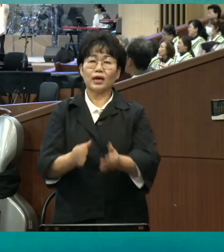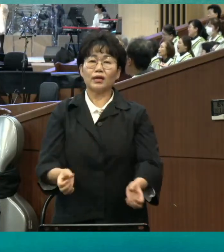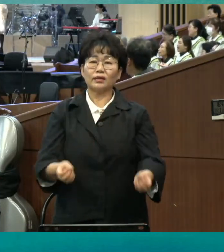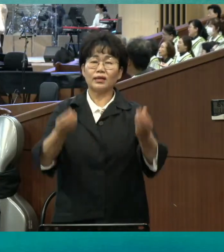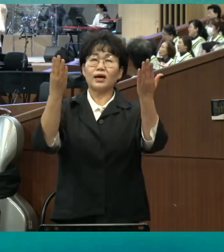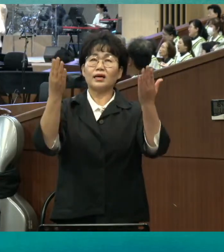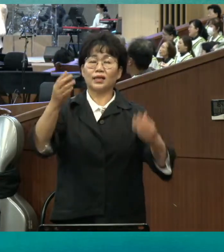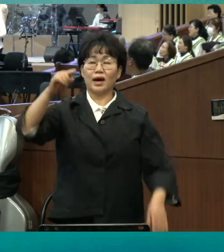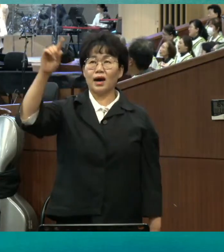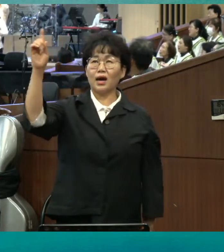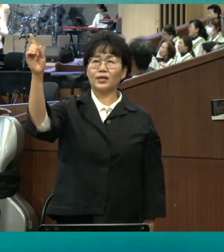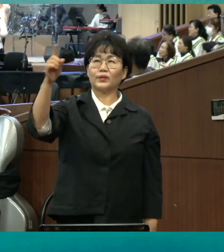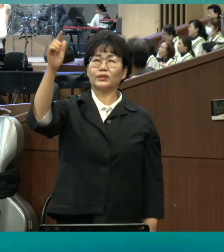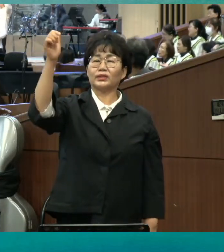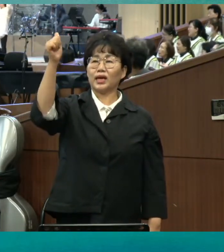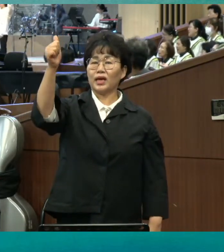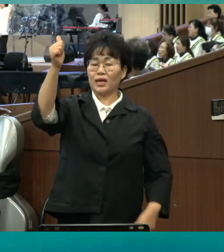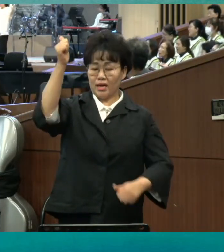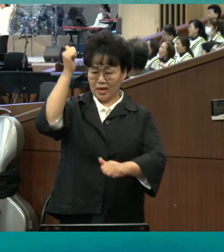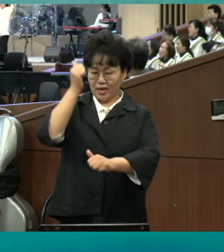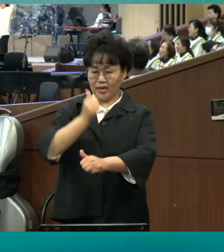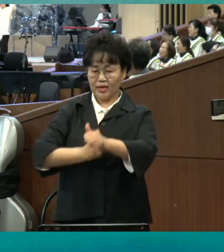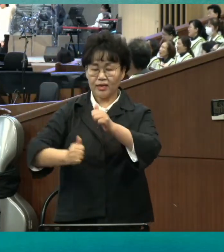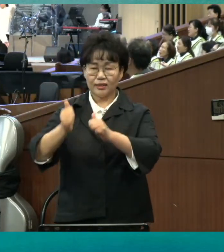호산나 다윗의